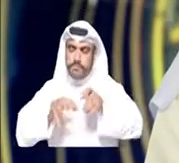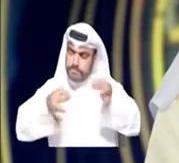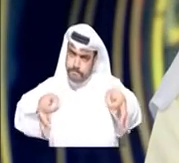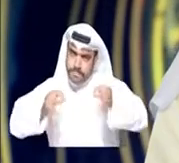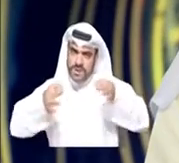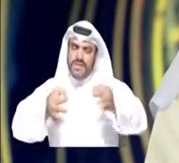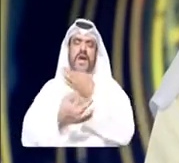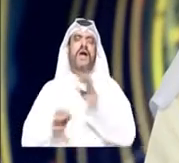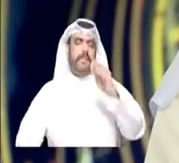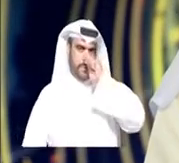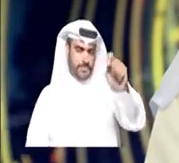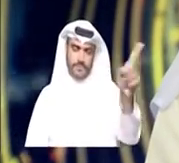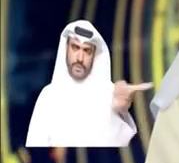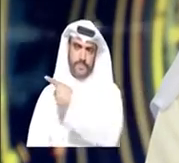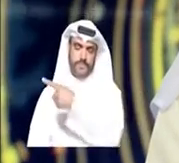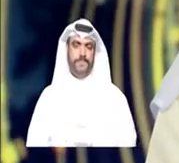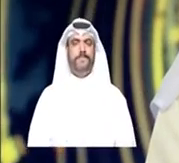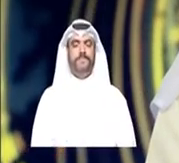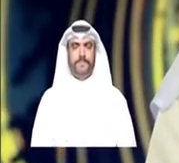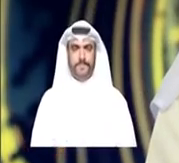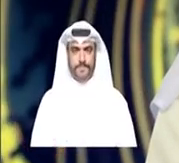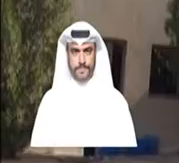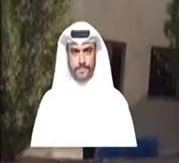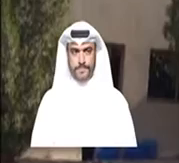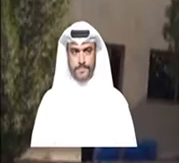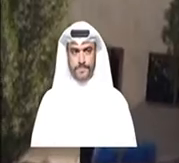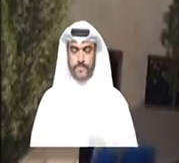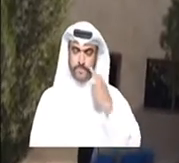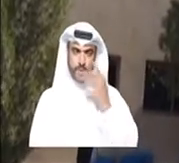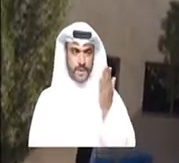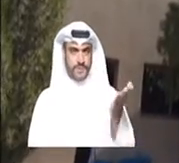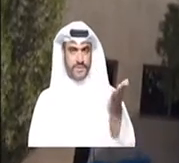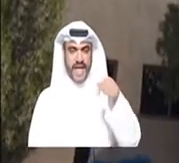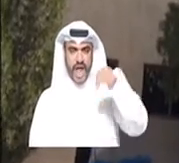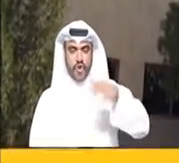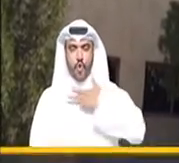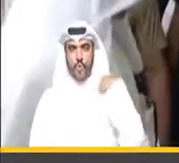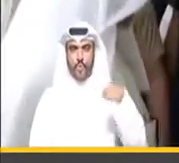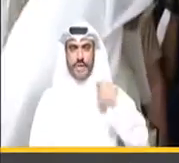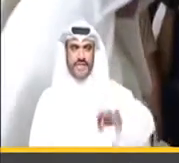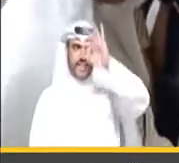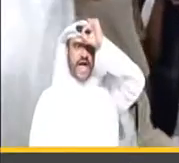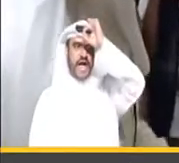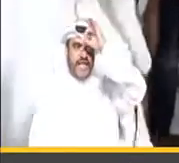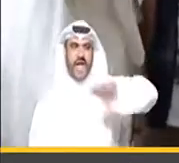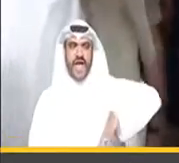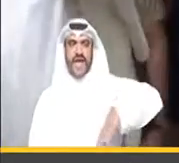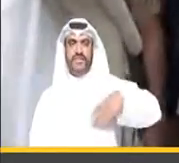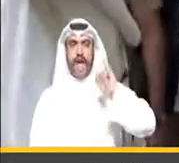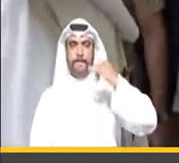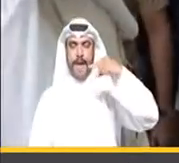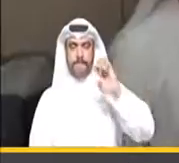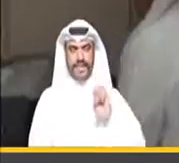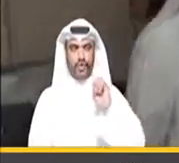الإجراءات القانونية في هذا الشأن. قام معالي نائب رئيس مجلس الوزراء ووزير الداخلية الشيخ